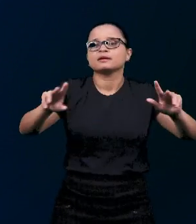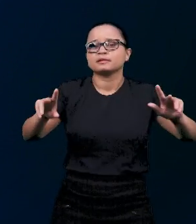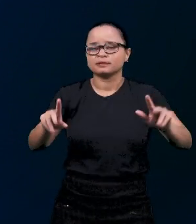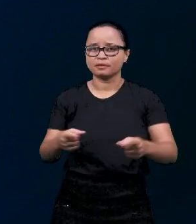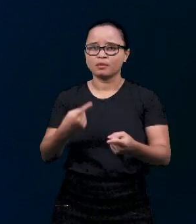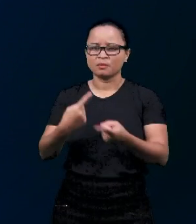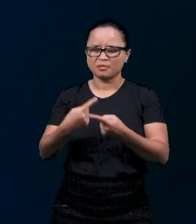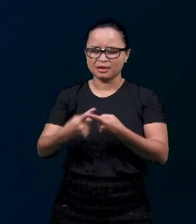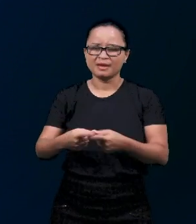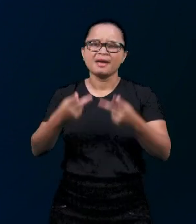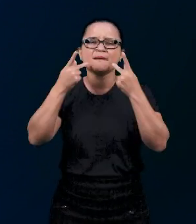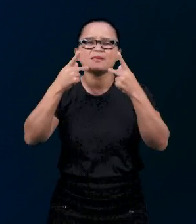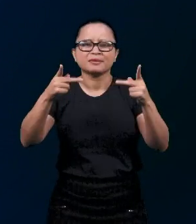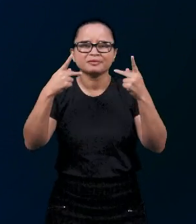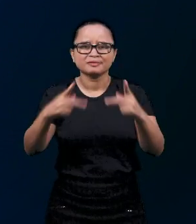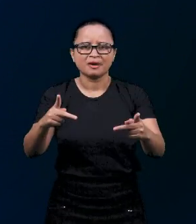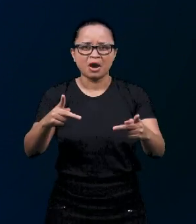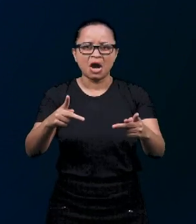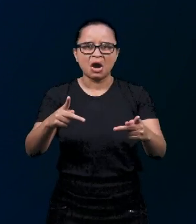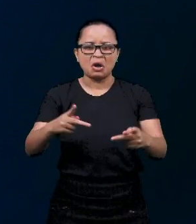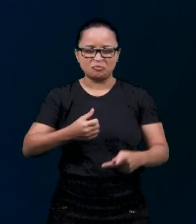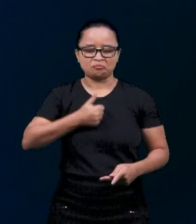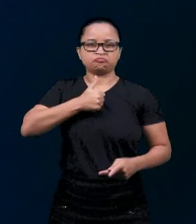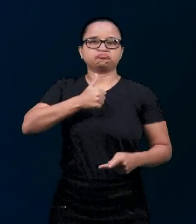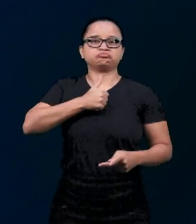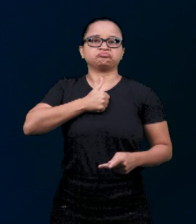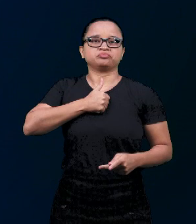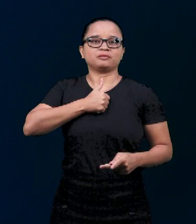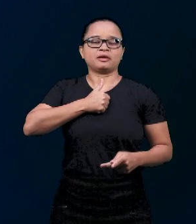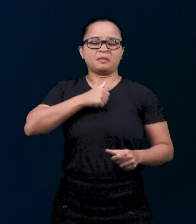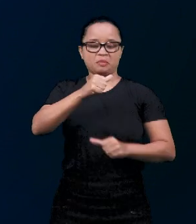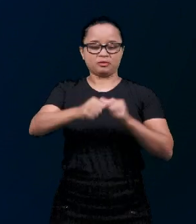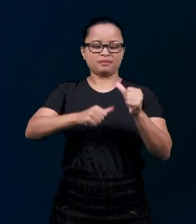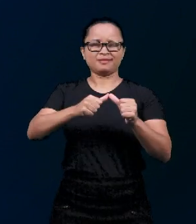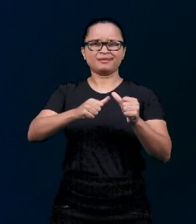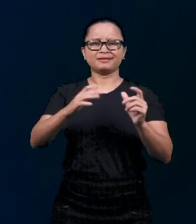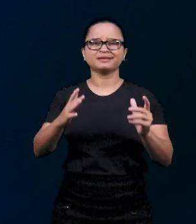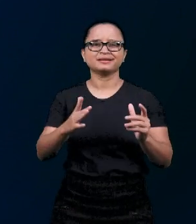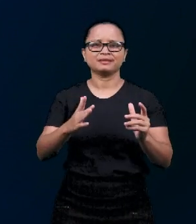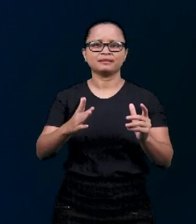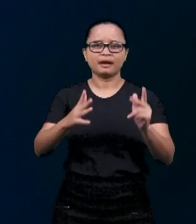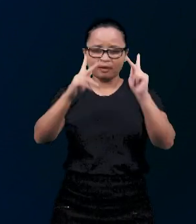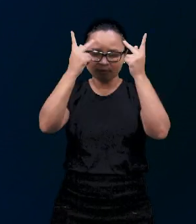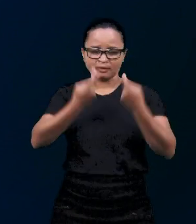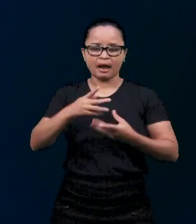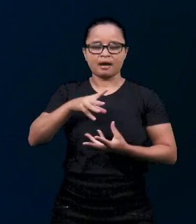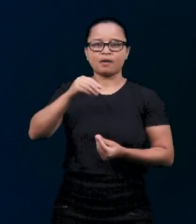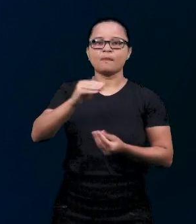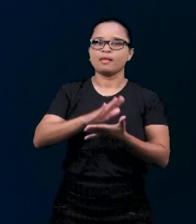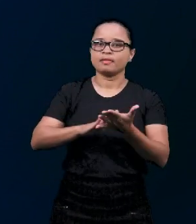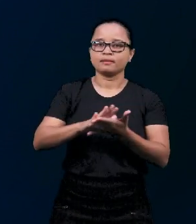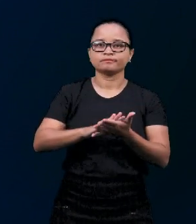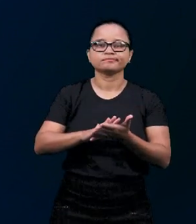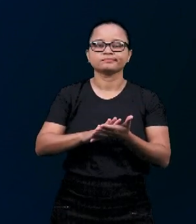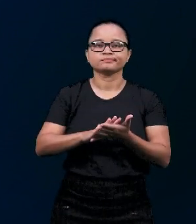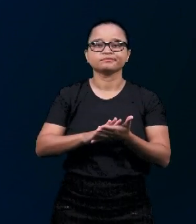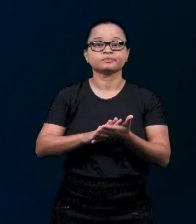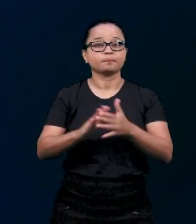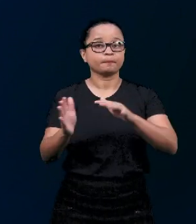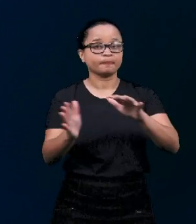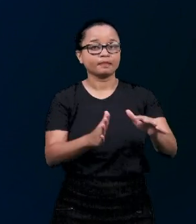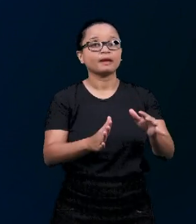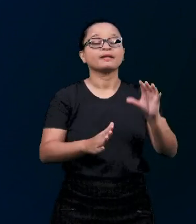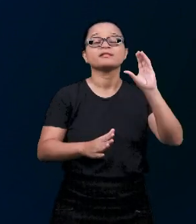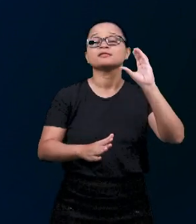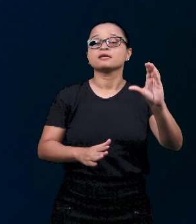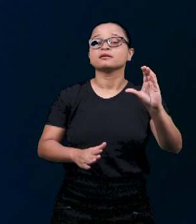transforme pas la vie de l'homme. La lettre C, il a caché dans quel endroit? Martin Luther, il s'est caché